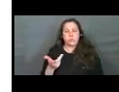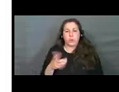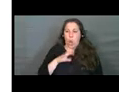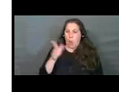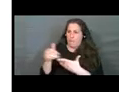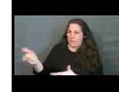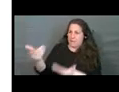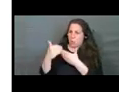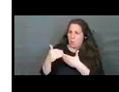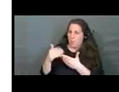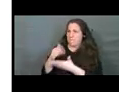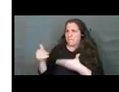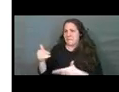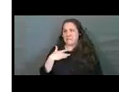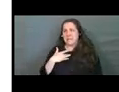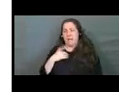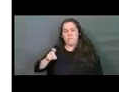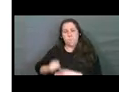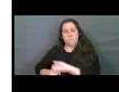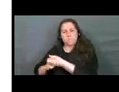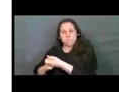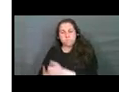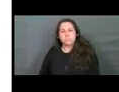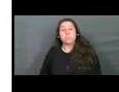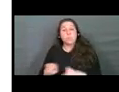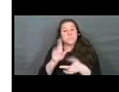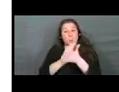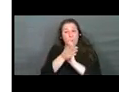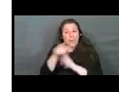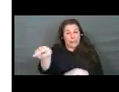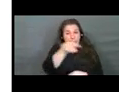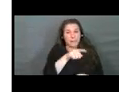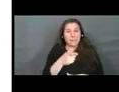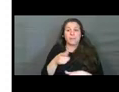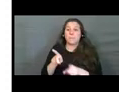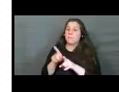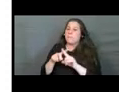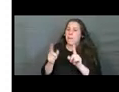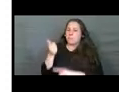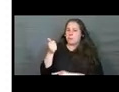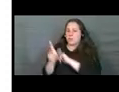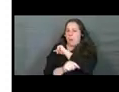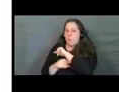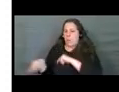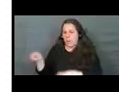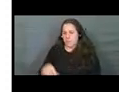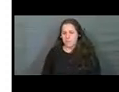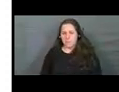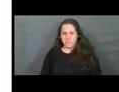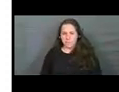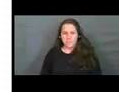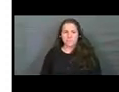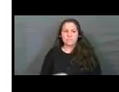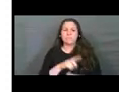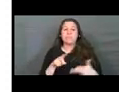fallu faire ça. Puis aussi, même avec nos milieux de travail, mais surtout pour nos consultantes et nos consultants. Un gros gain pour beaucoup, c'est l'économie du